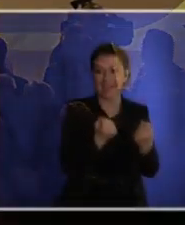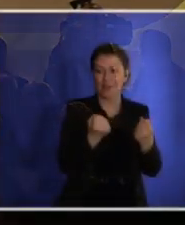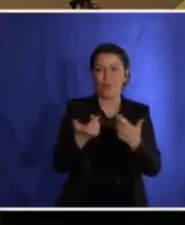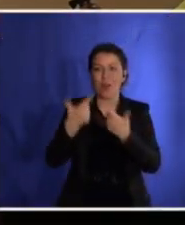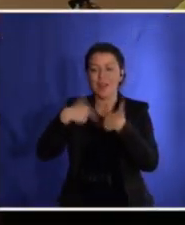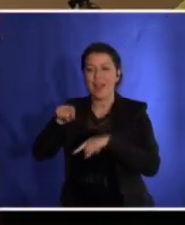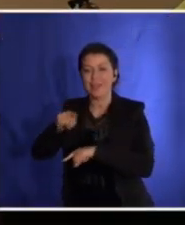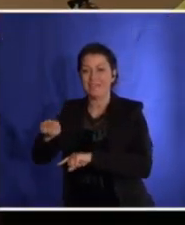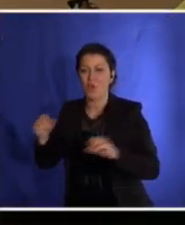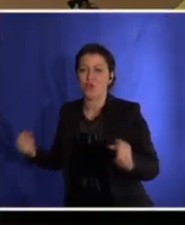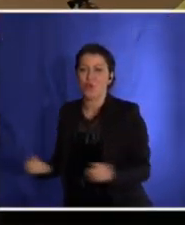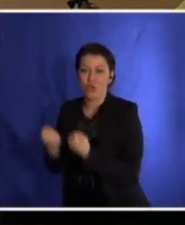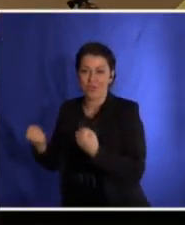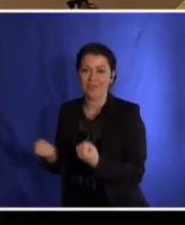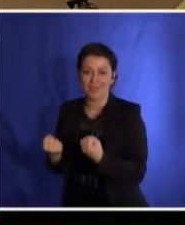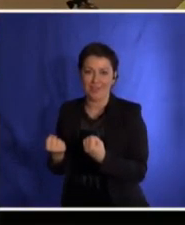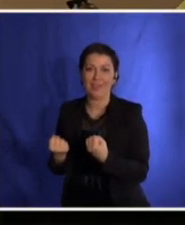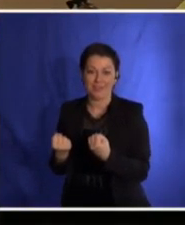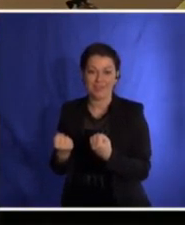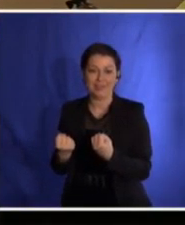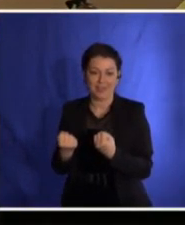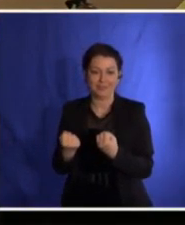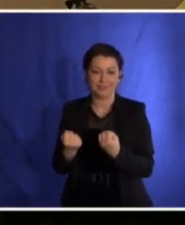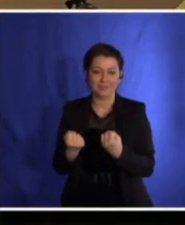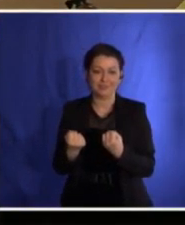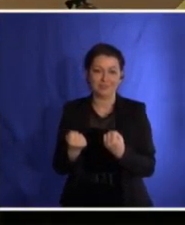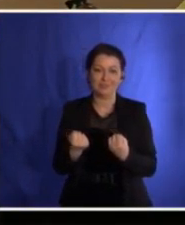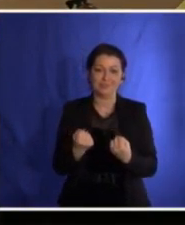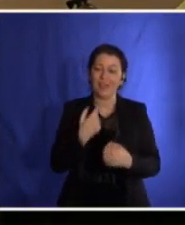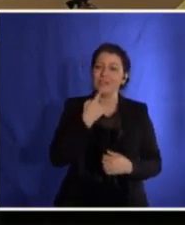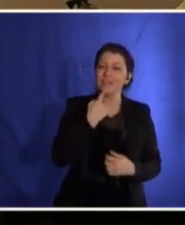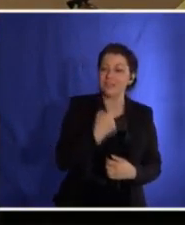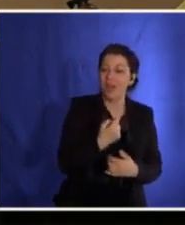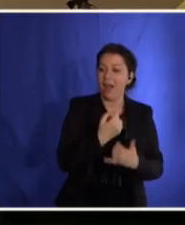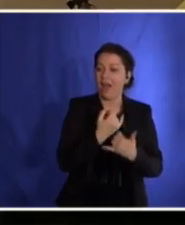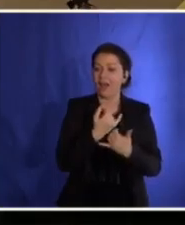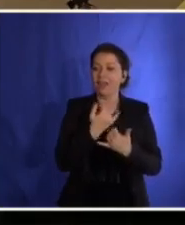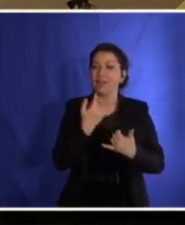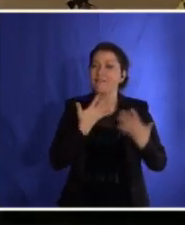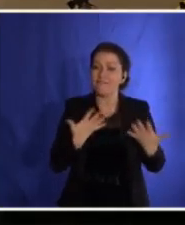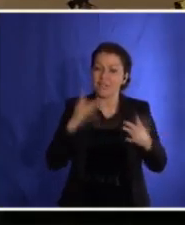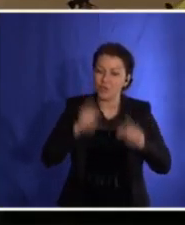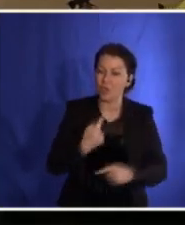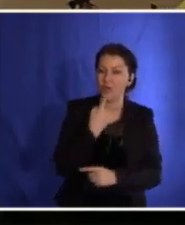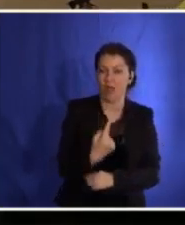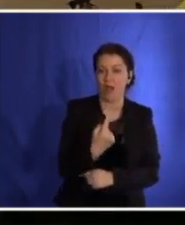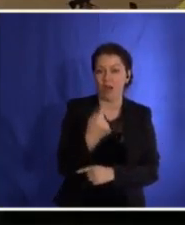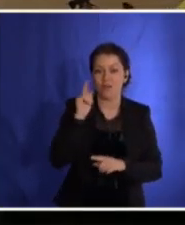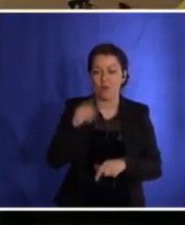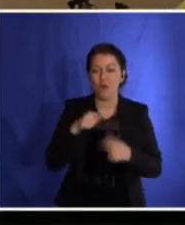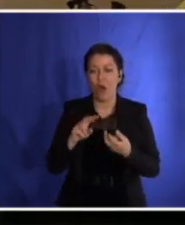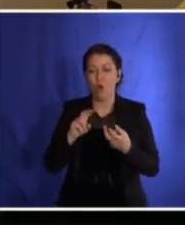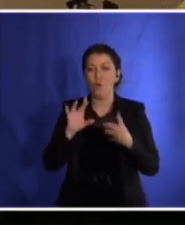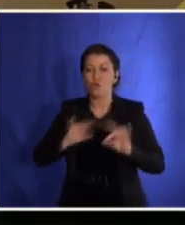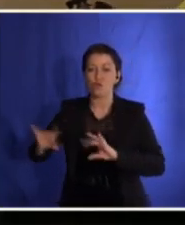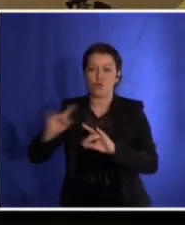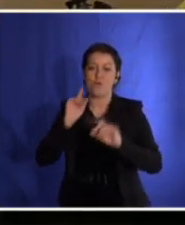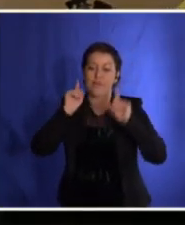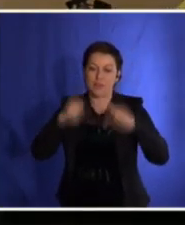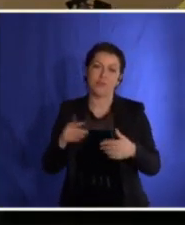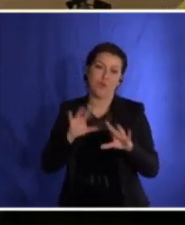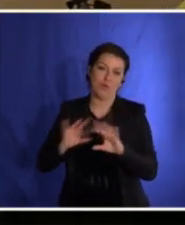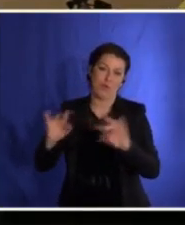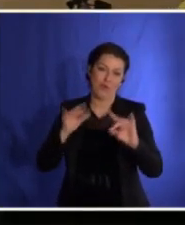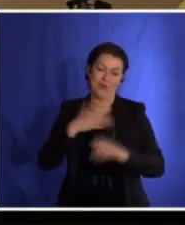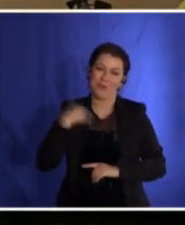Tüchtigen, sagen, was ist und tun, was zu tun ist. Das ist unser Motto und ich bitte